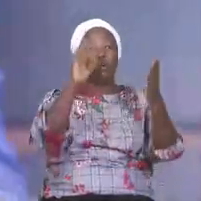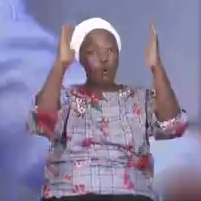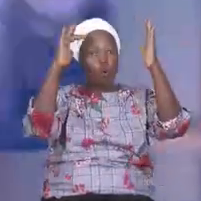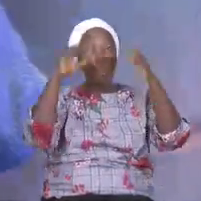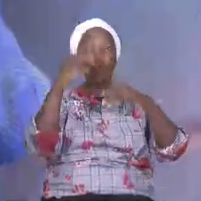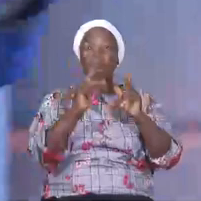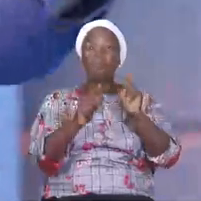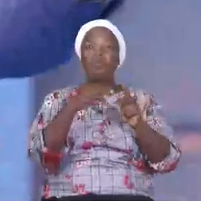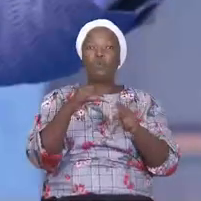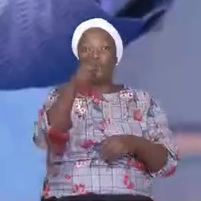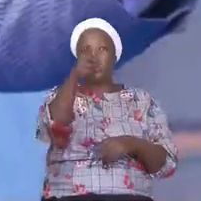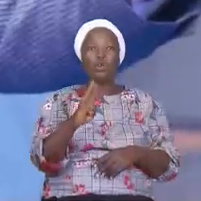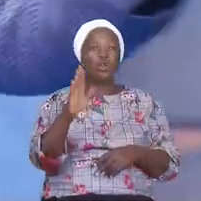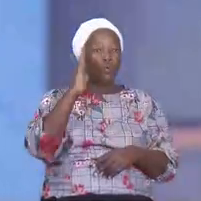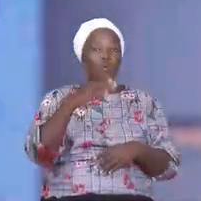cœur.